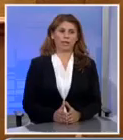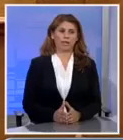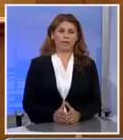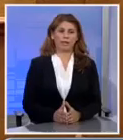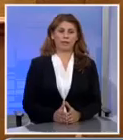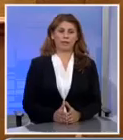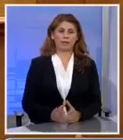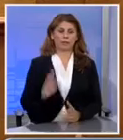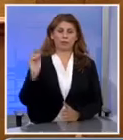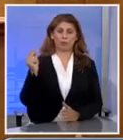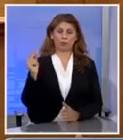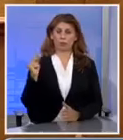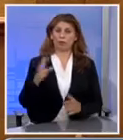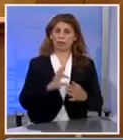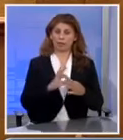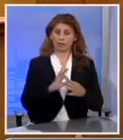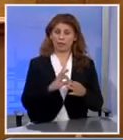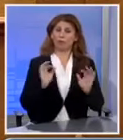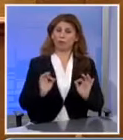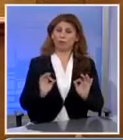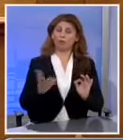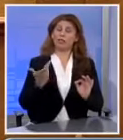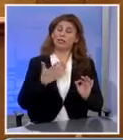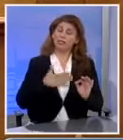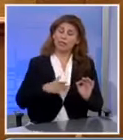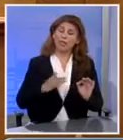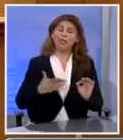Μια κουλτούρα συνεργασιών που βεβαίως θέλοντας και μη,